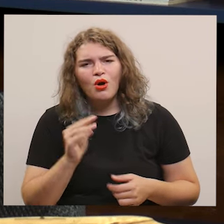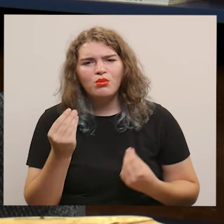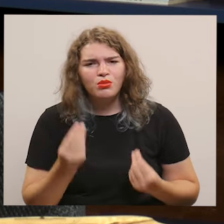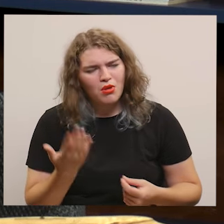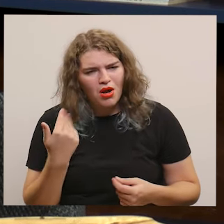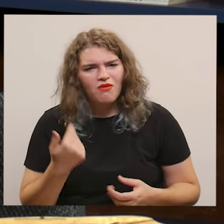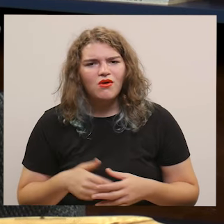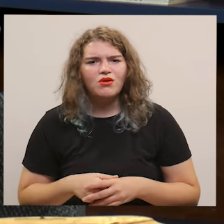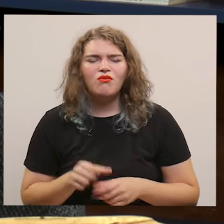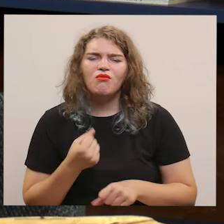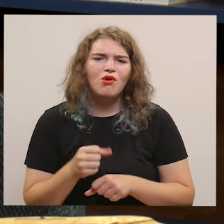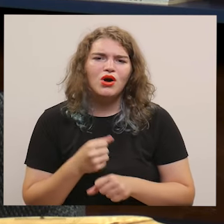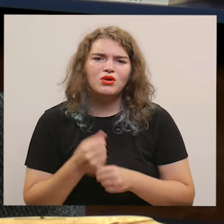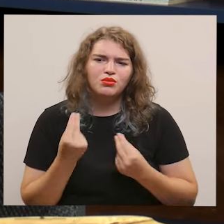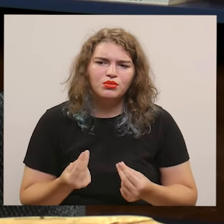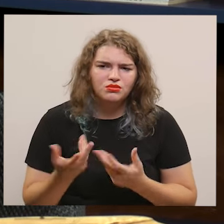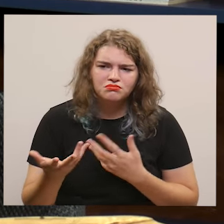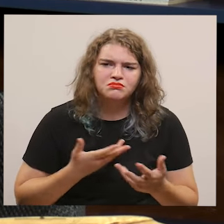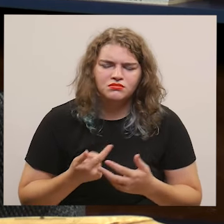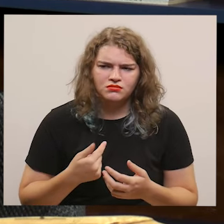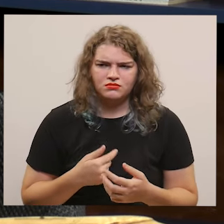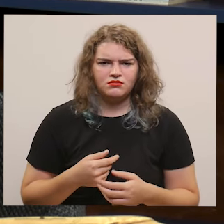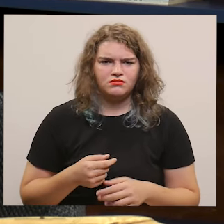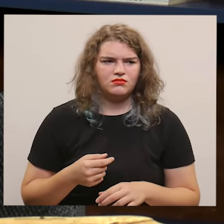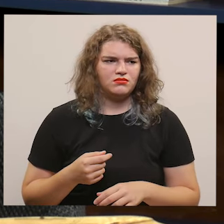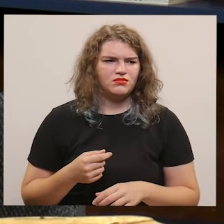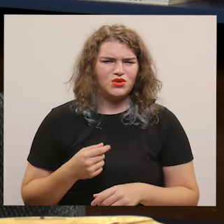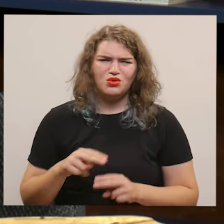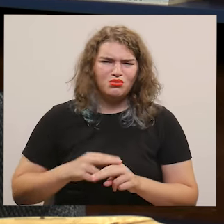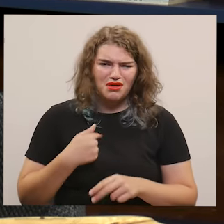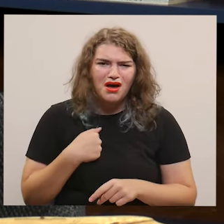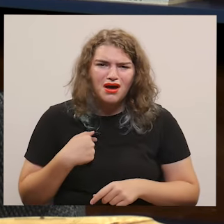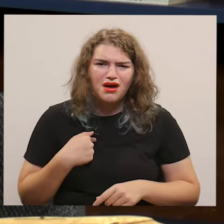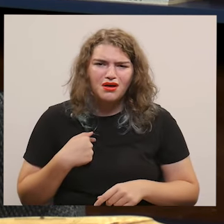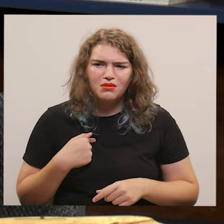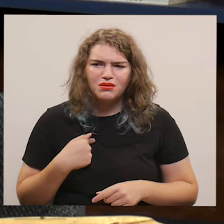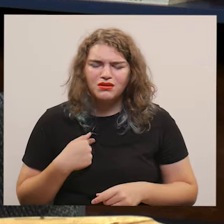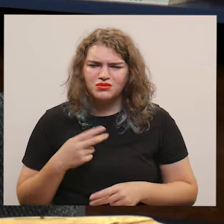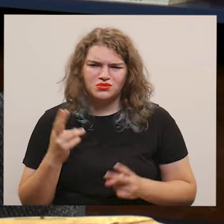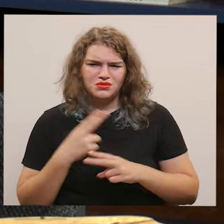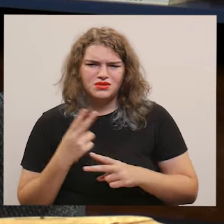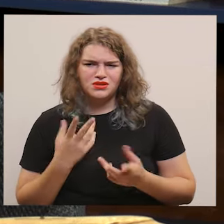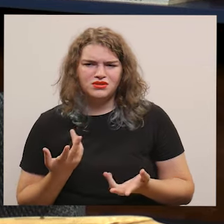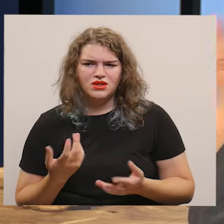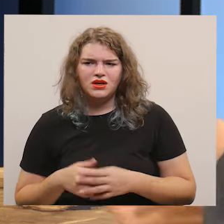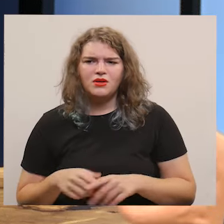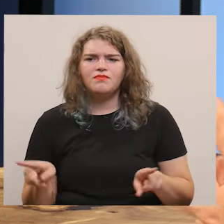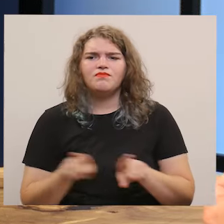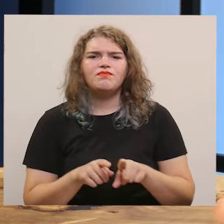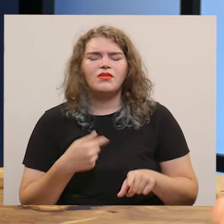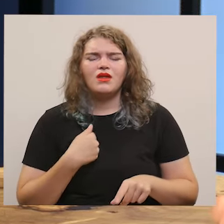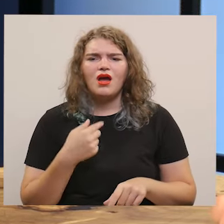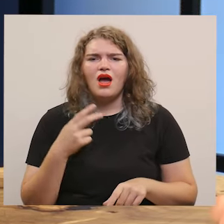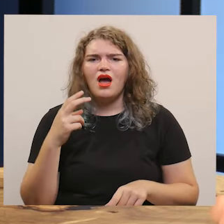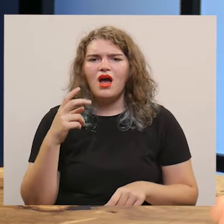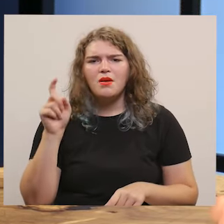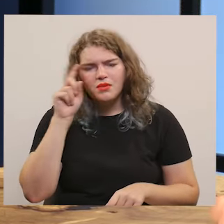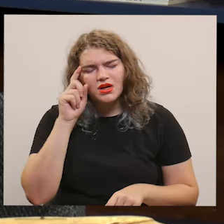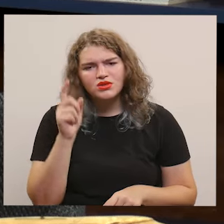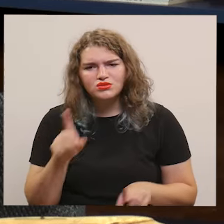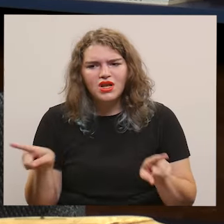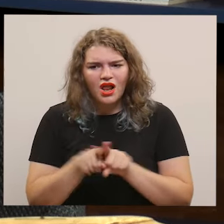bun erai, ce politicoasă.” Și eu eram: „Dar voi de cine vorbiți?” Și abia în felul acesta, Tu ai cumva... ajuns să crezi și tu că ești